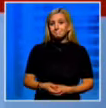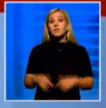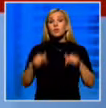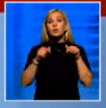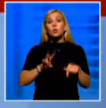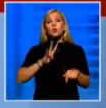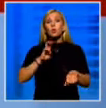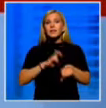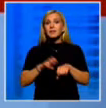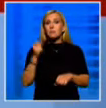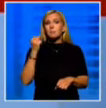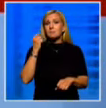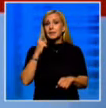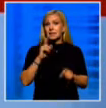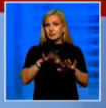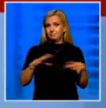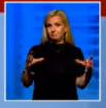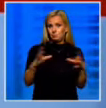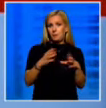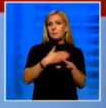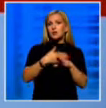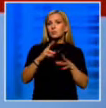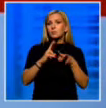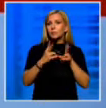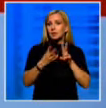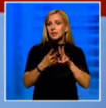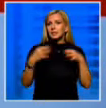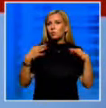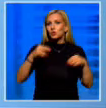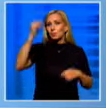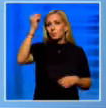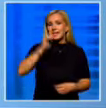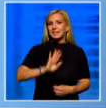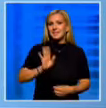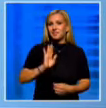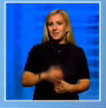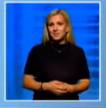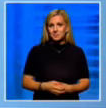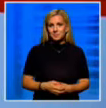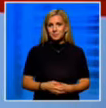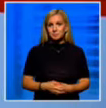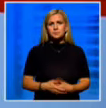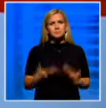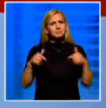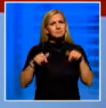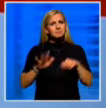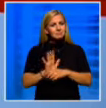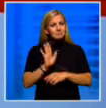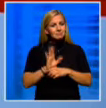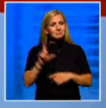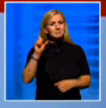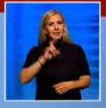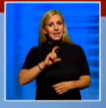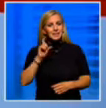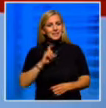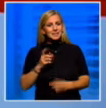Студиото е Николай Денков, председател на парламентарната група на Продължаваме промяната Демократична България. Здравейте! Здравейте! 15 септември,